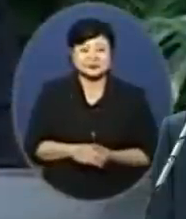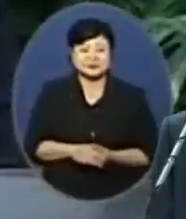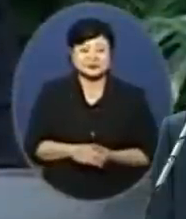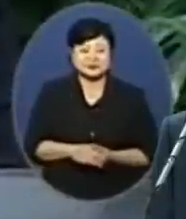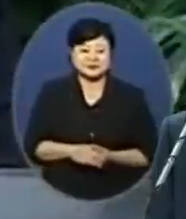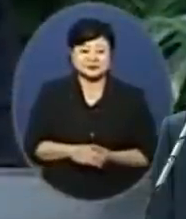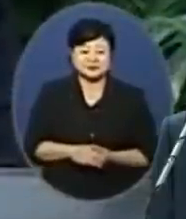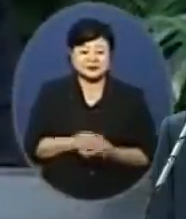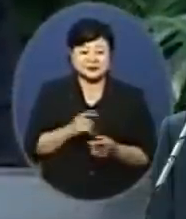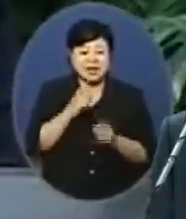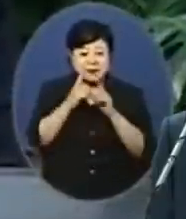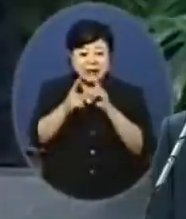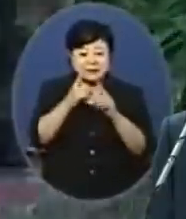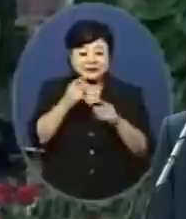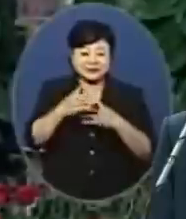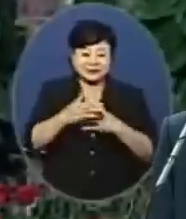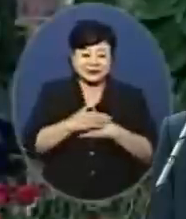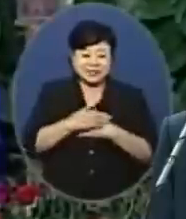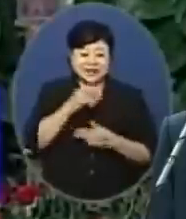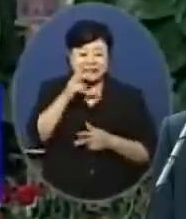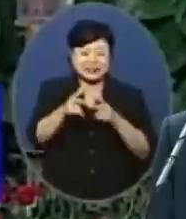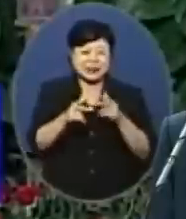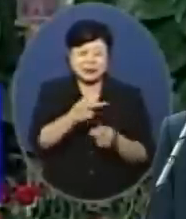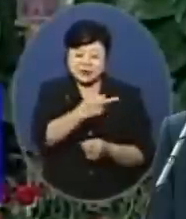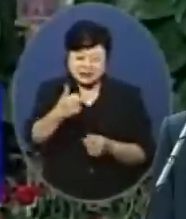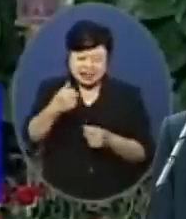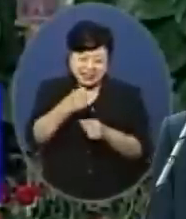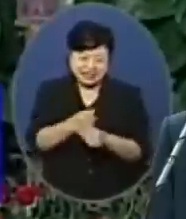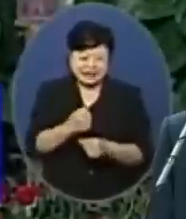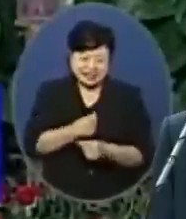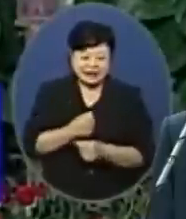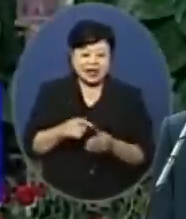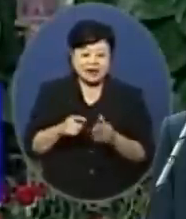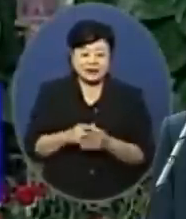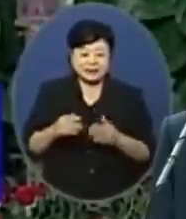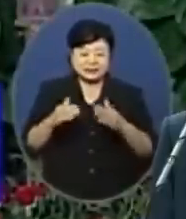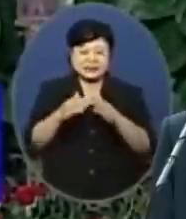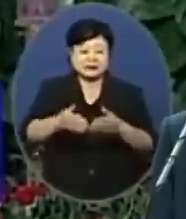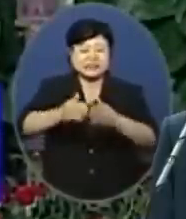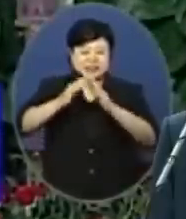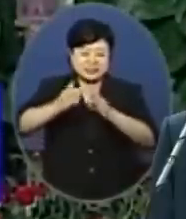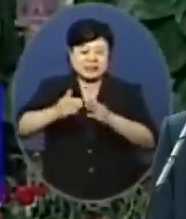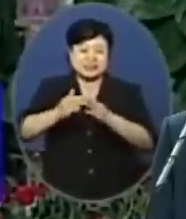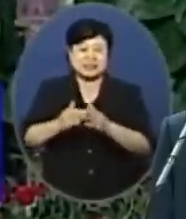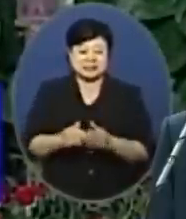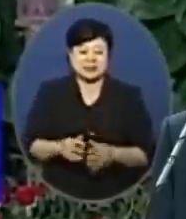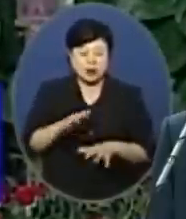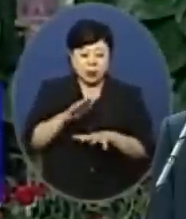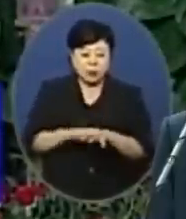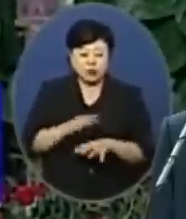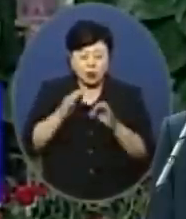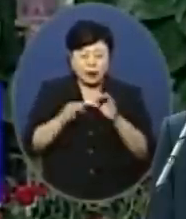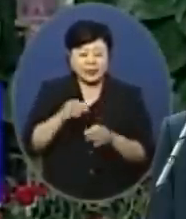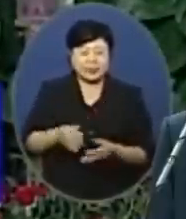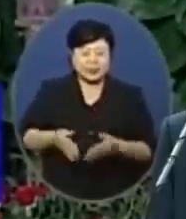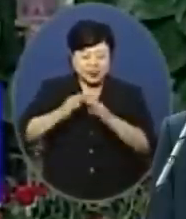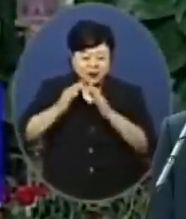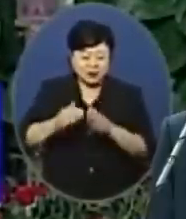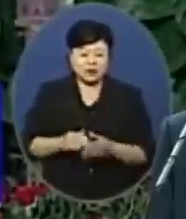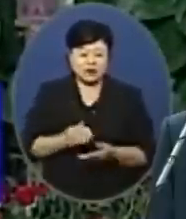그는 말씀하기를 나의 사업을 크게 하였노라, 내가 나를 위하여 집들을 짓고 포도원을 일구며